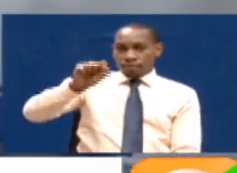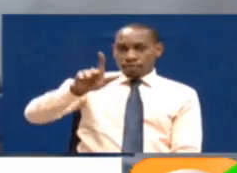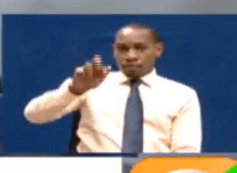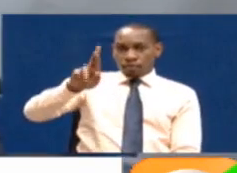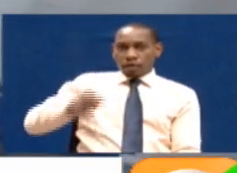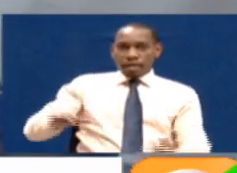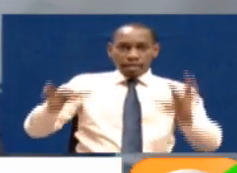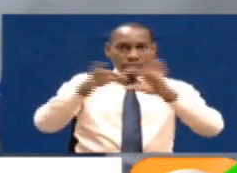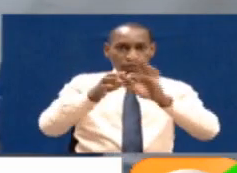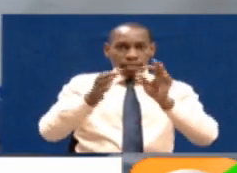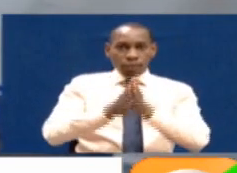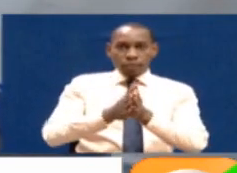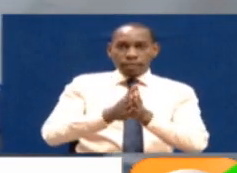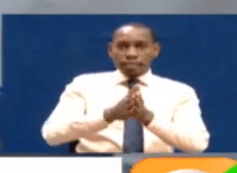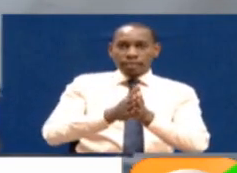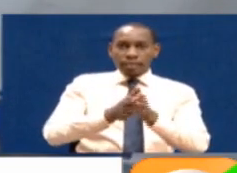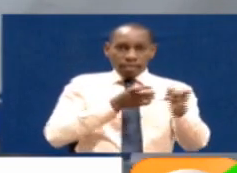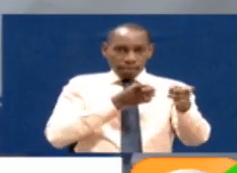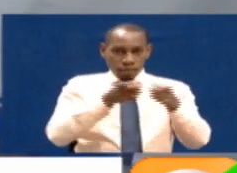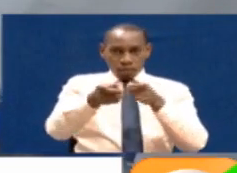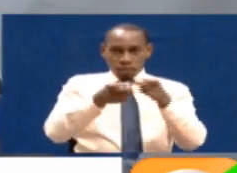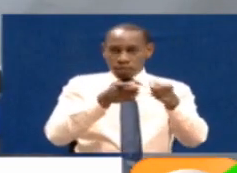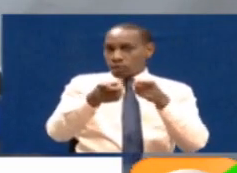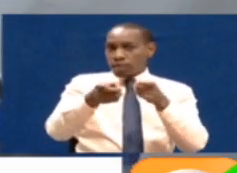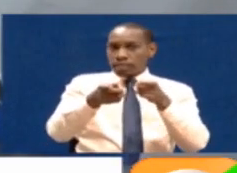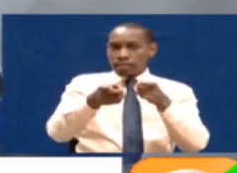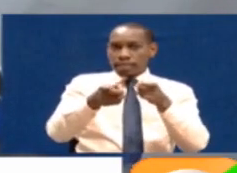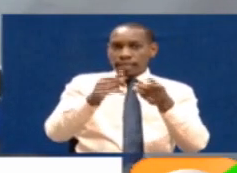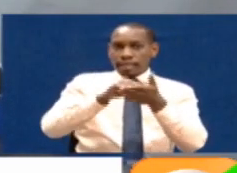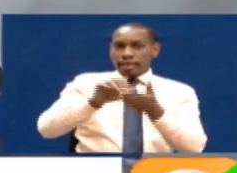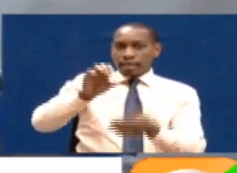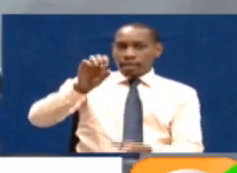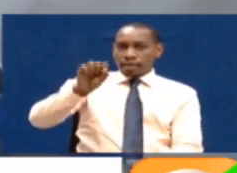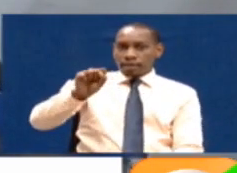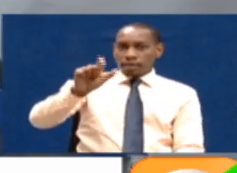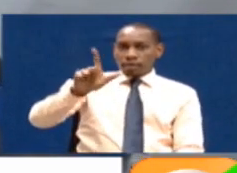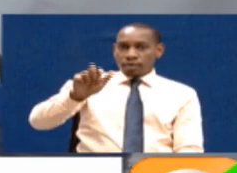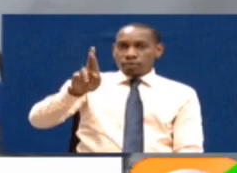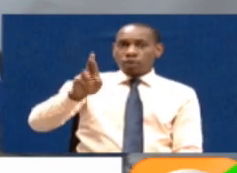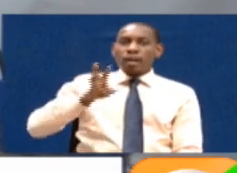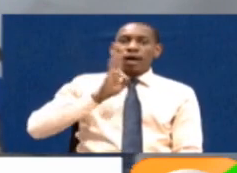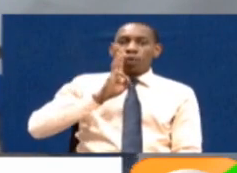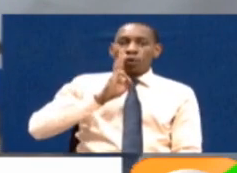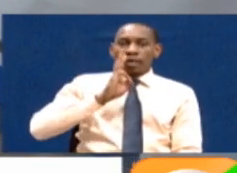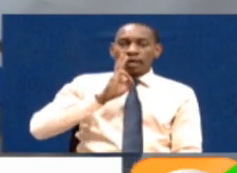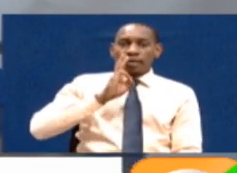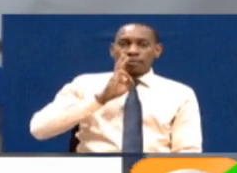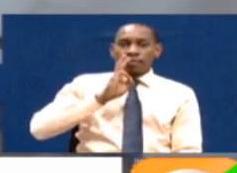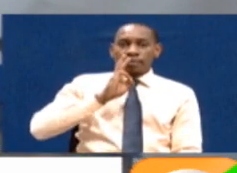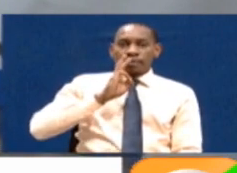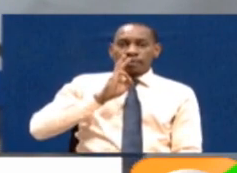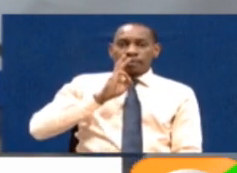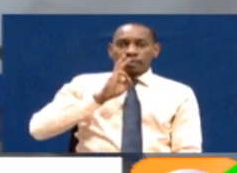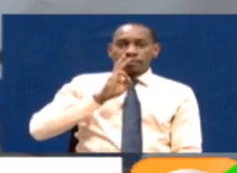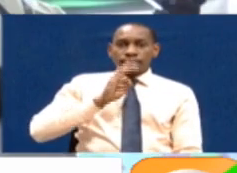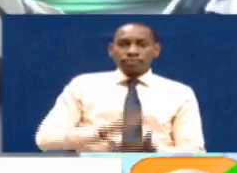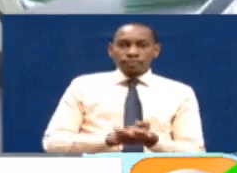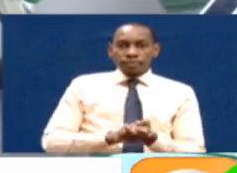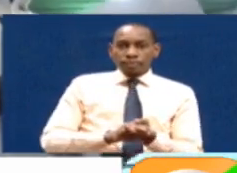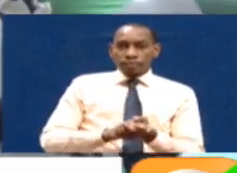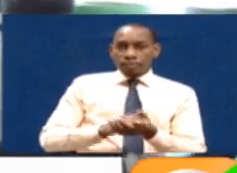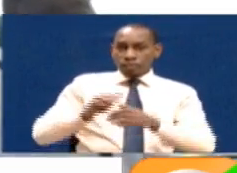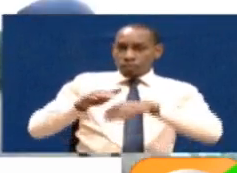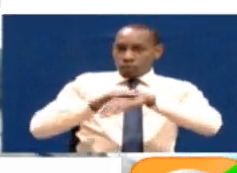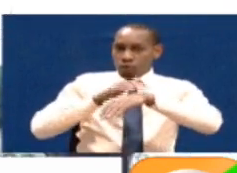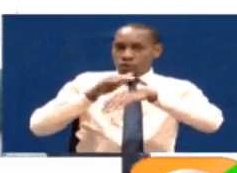we attach our PayGo controller for so the solar water pump can be paid for on a malipa pole pole basis.